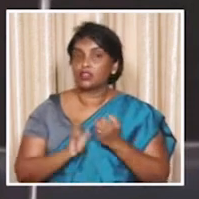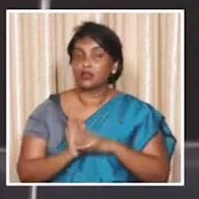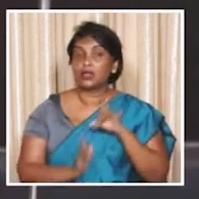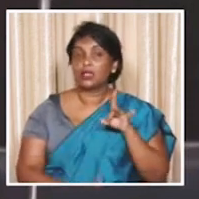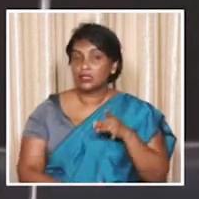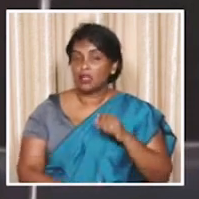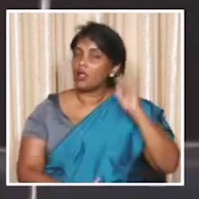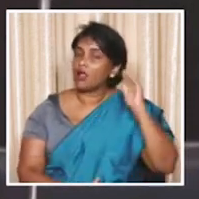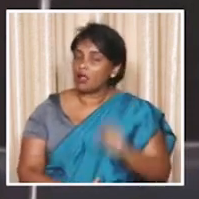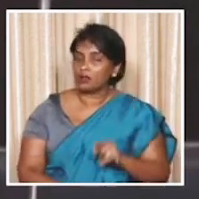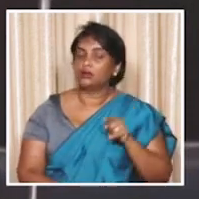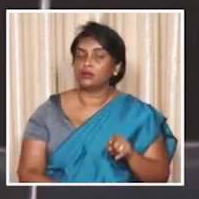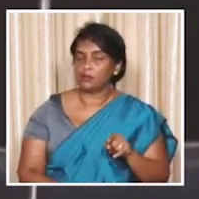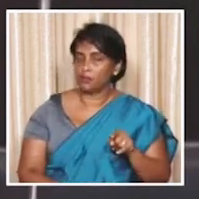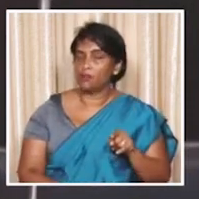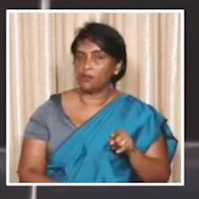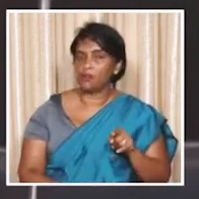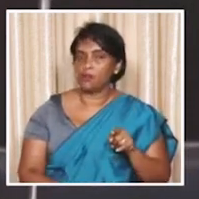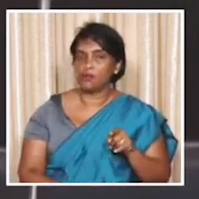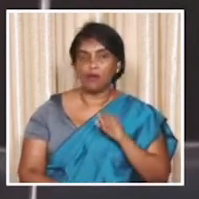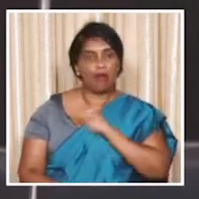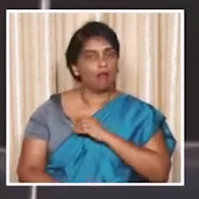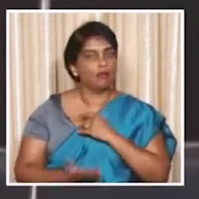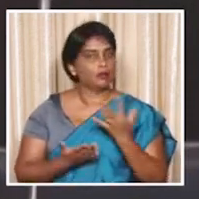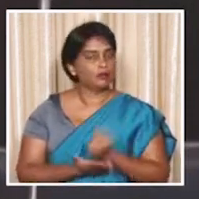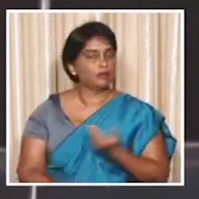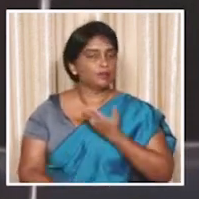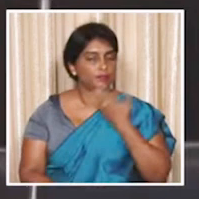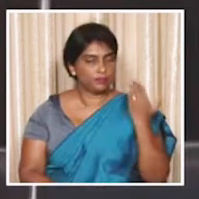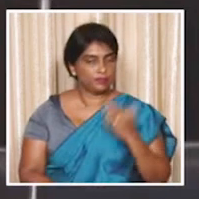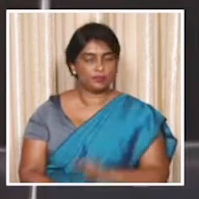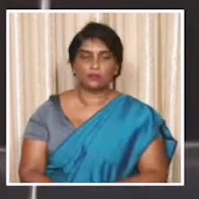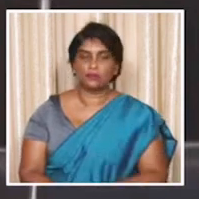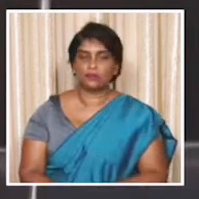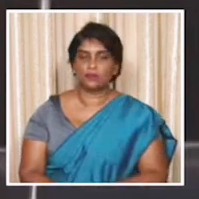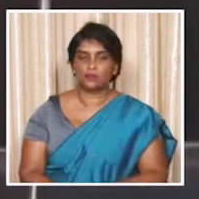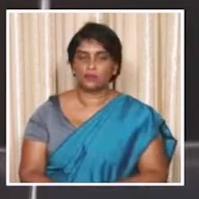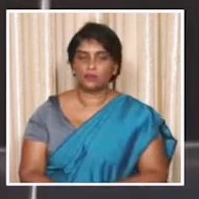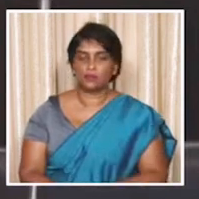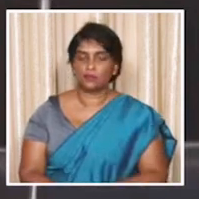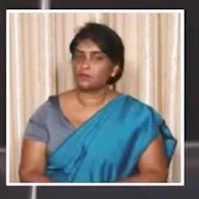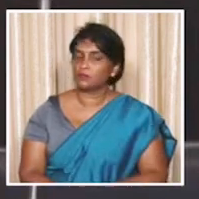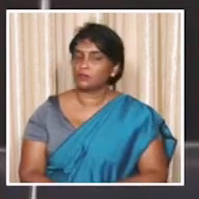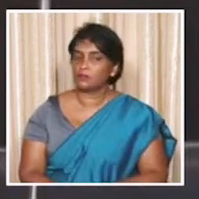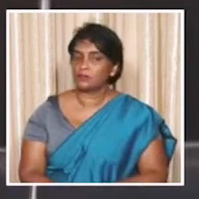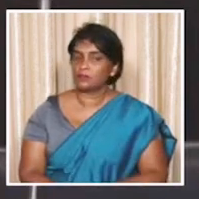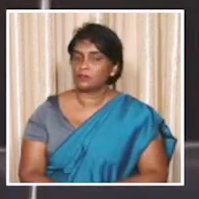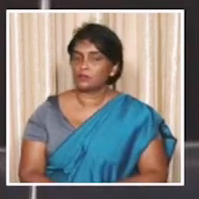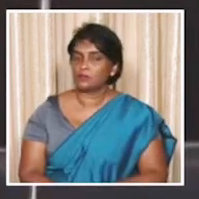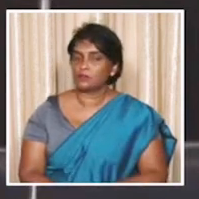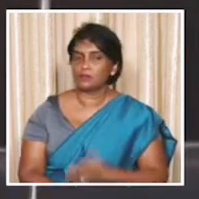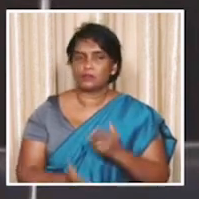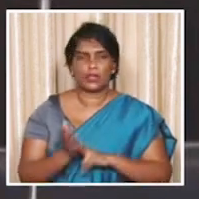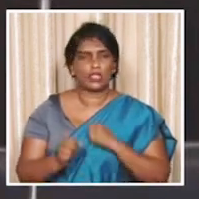அன்று அரசாங்கத்தில் இருக்கின்ற பொழுது காபட் பாதையாக போட்டு வருகின்ற பொழுது யாரோ ஒரு என்ஜிஓ வெளிநாட்டு உதவிகளை பெற்று